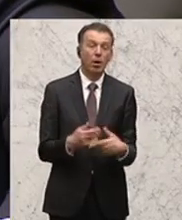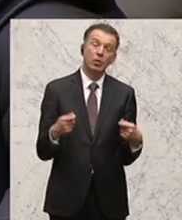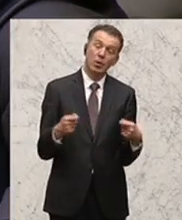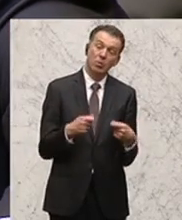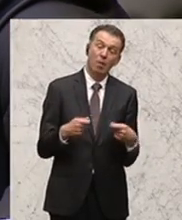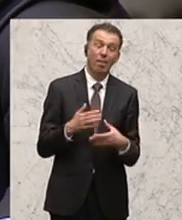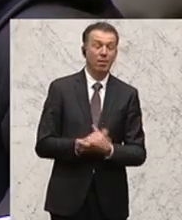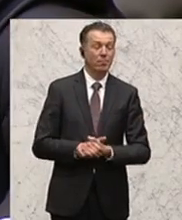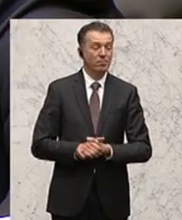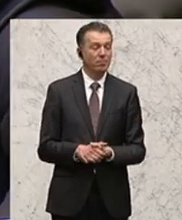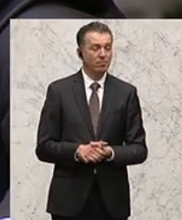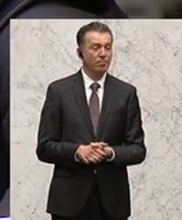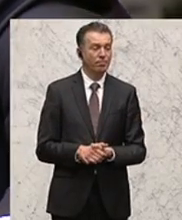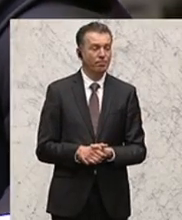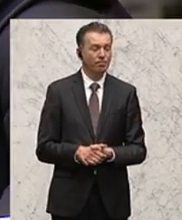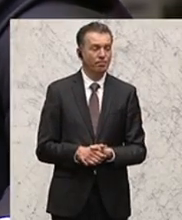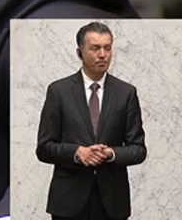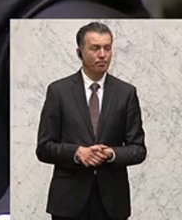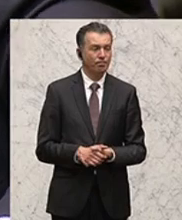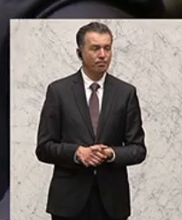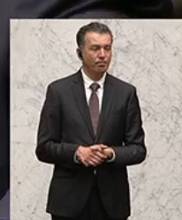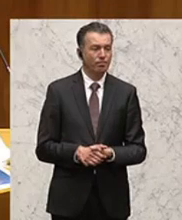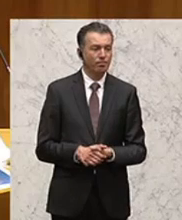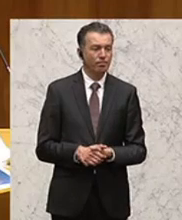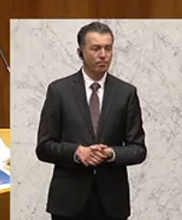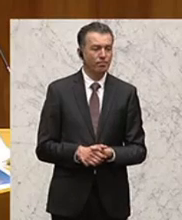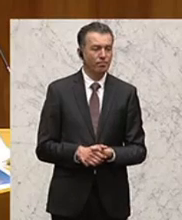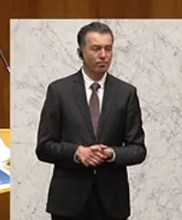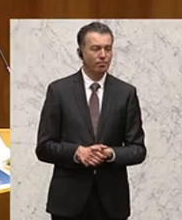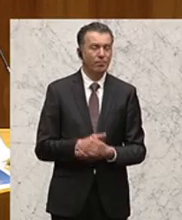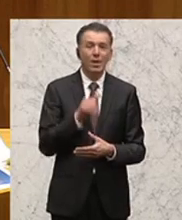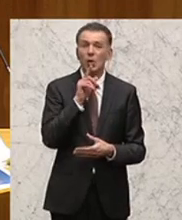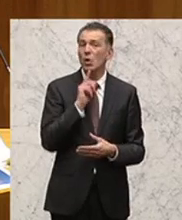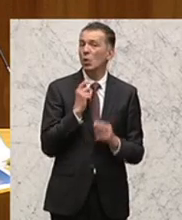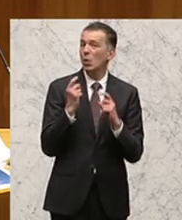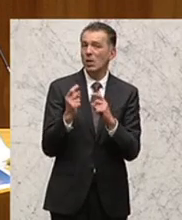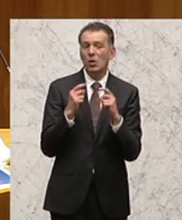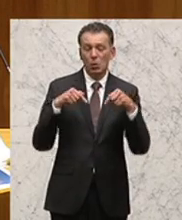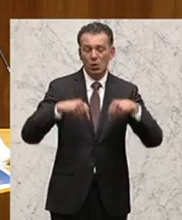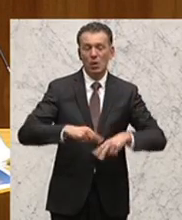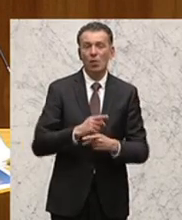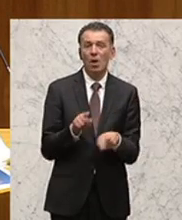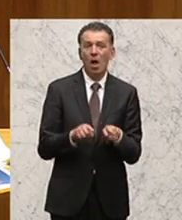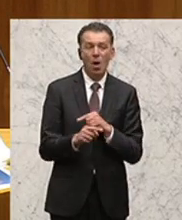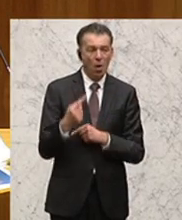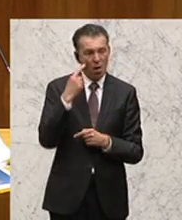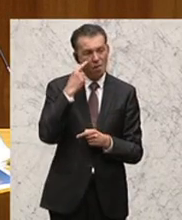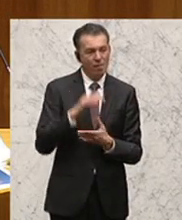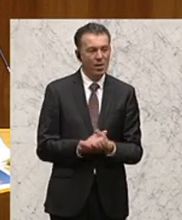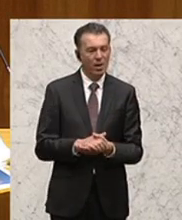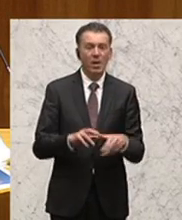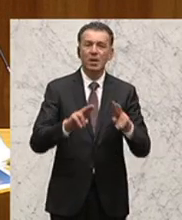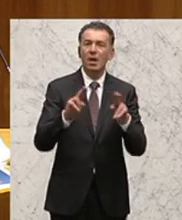gespannt. Im Übrigen, das ist nicht nur mehr etwas, was wir hier in Österreich diskutieren, sondern es fällt auf. Es